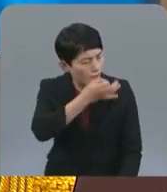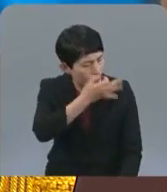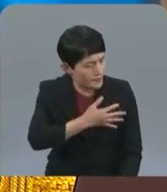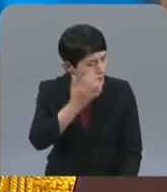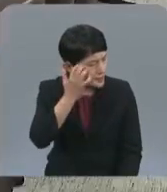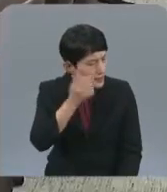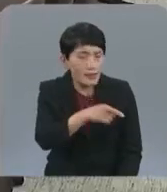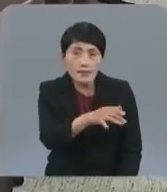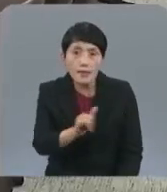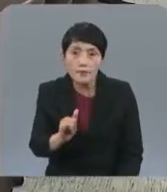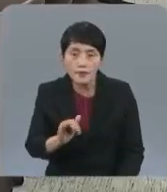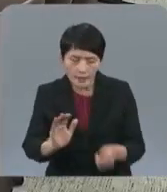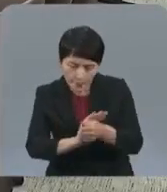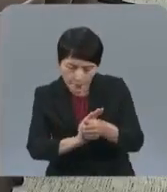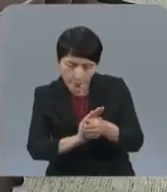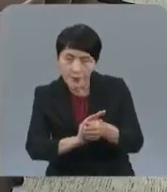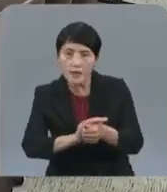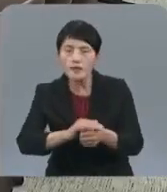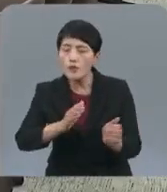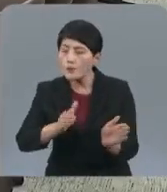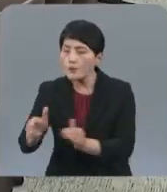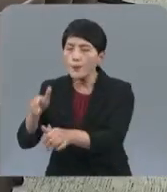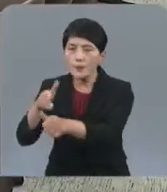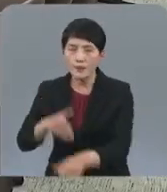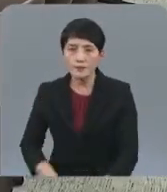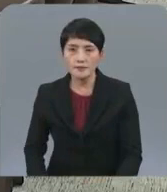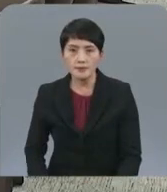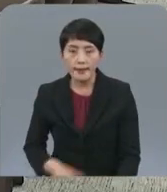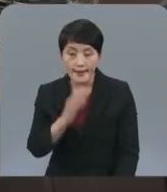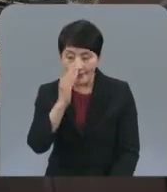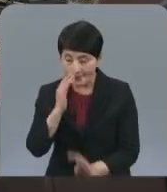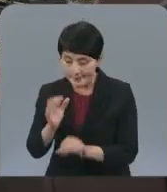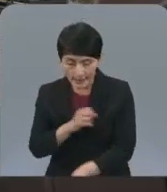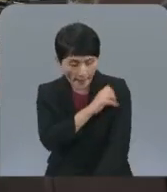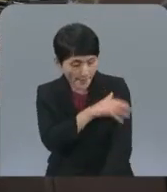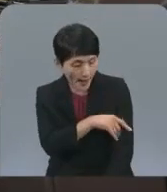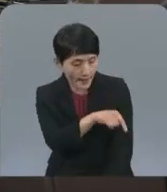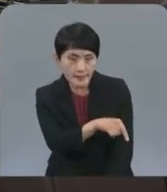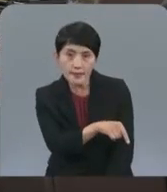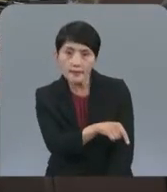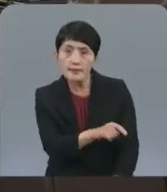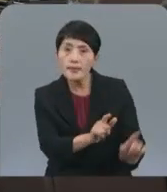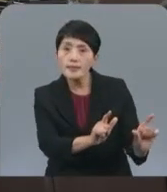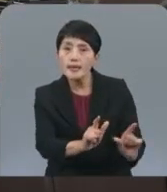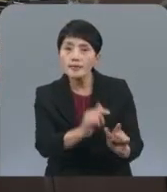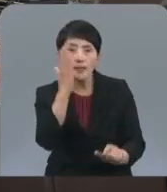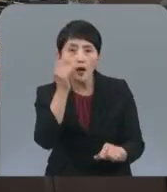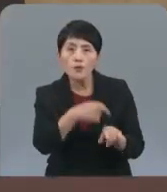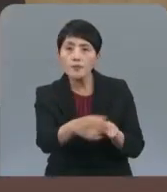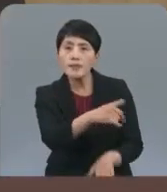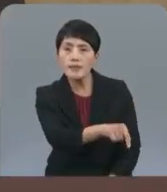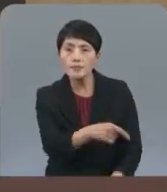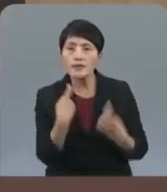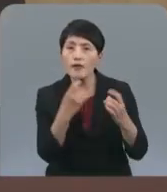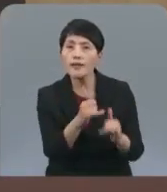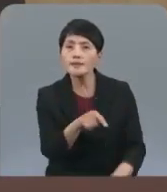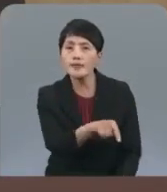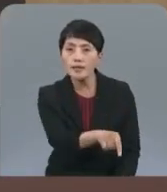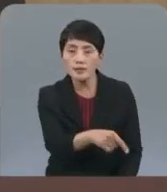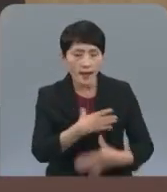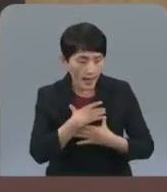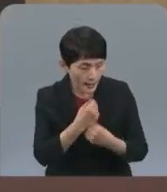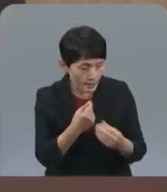населения в зимний период когда цены энергоносители могут вырасти Он дал указание принять все